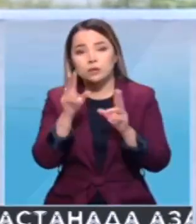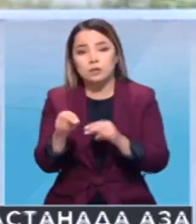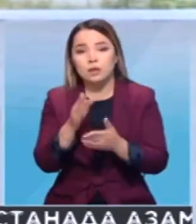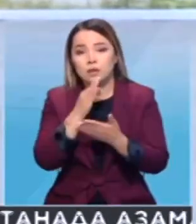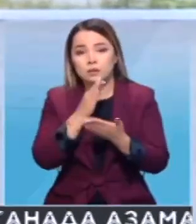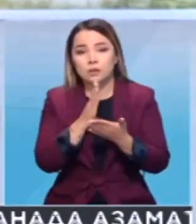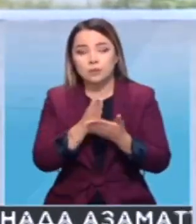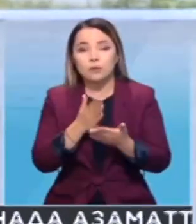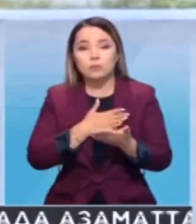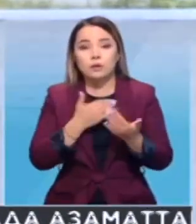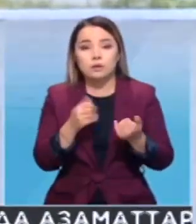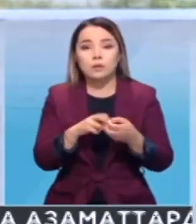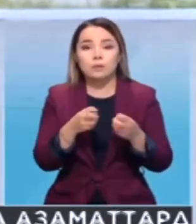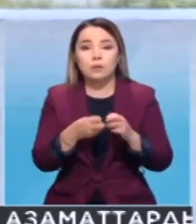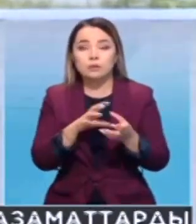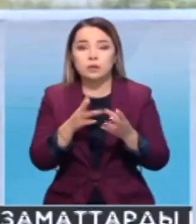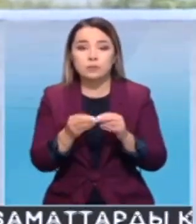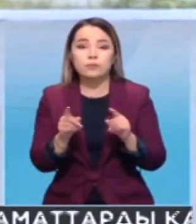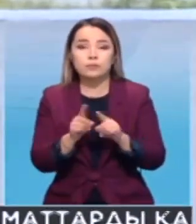мәселені біз қазіргі таңда